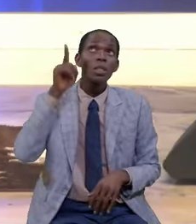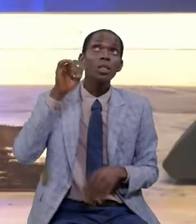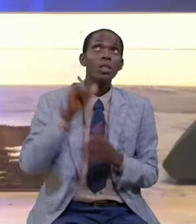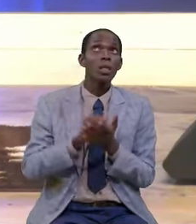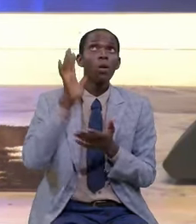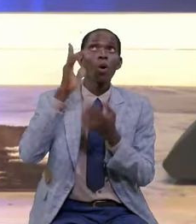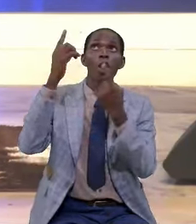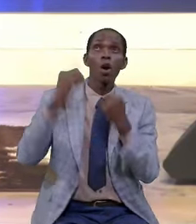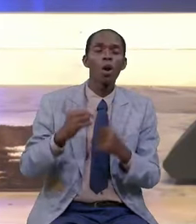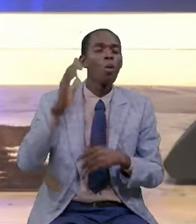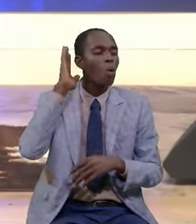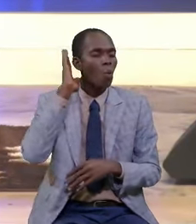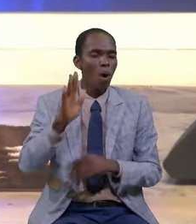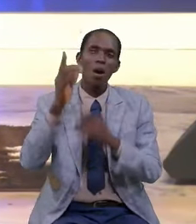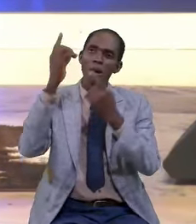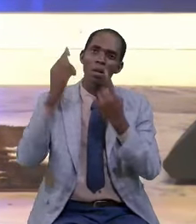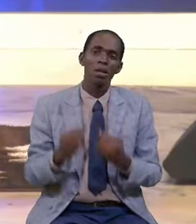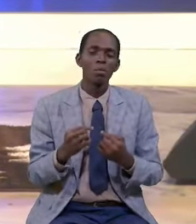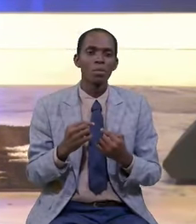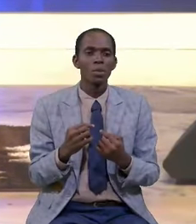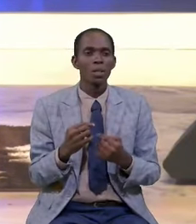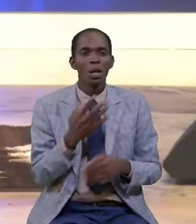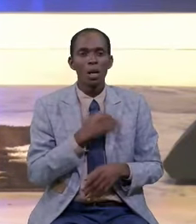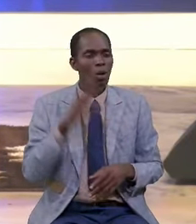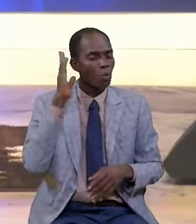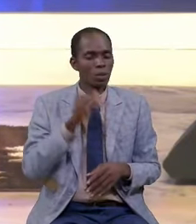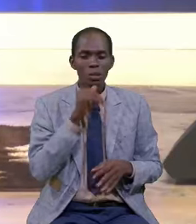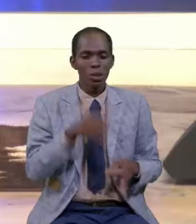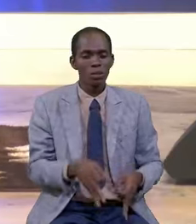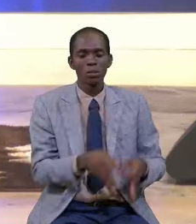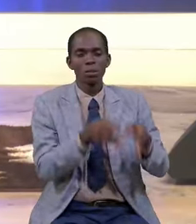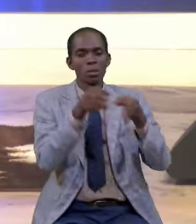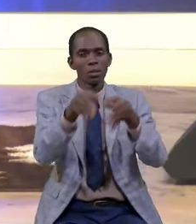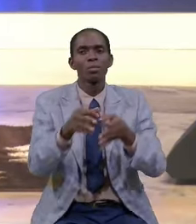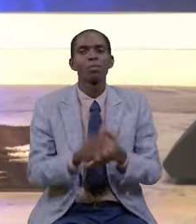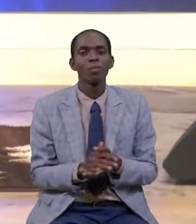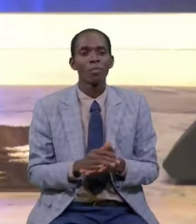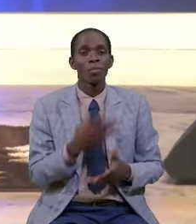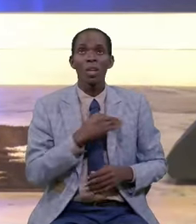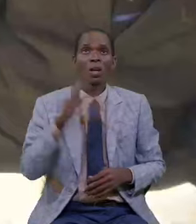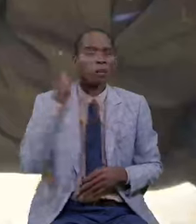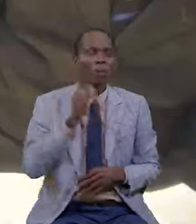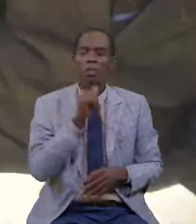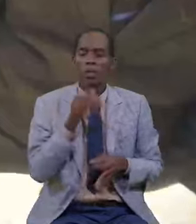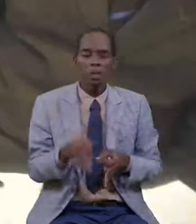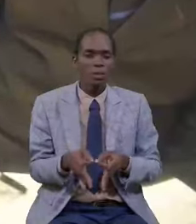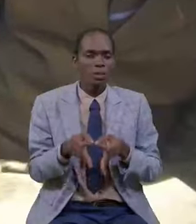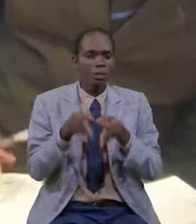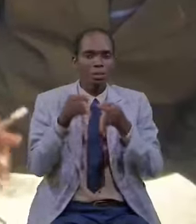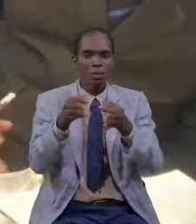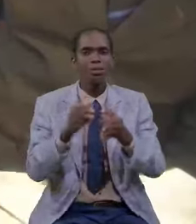doit venir viendra, et il ne tardera pas. » Et il ne tardera